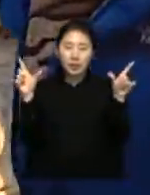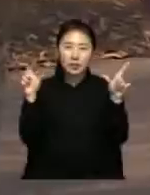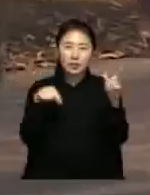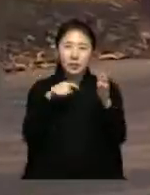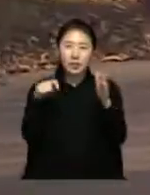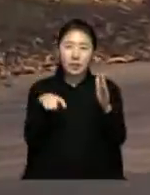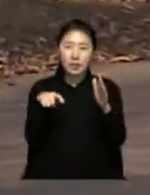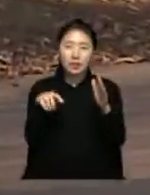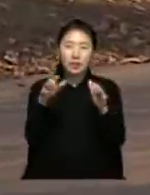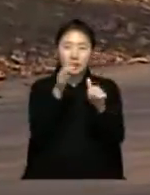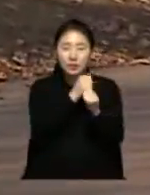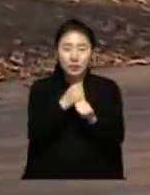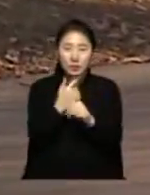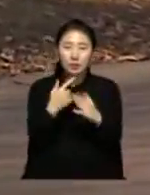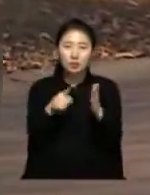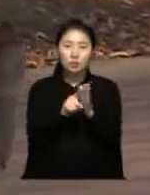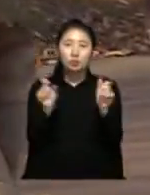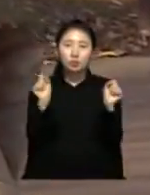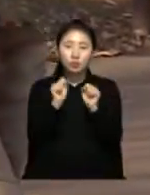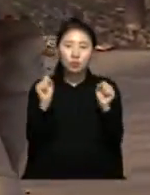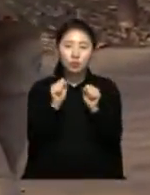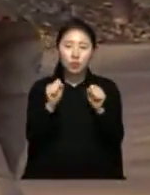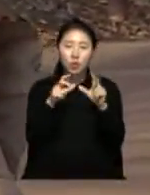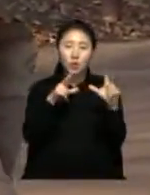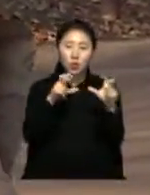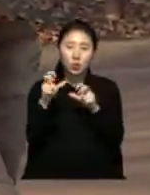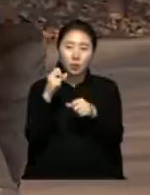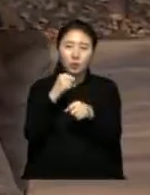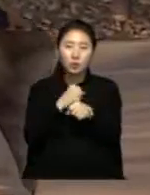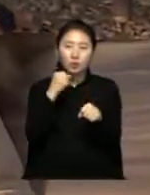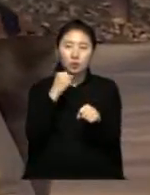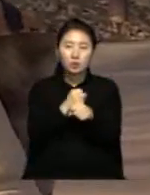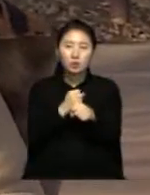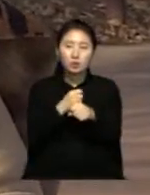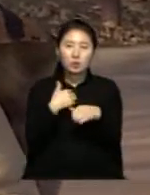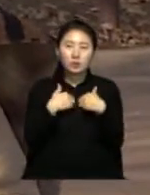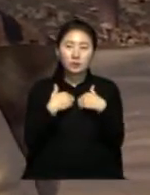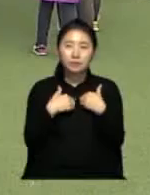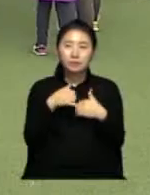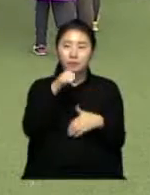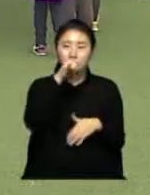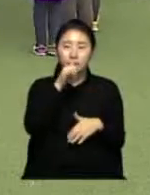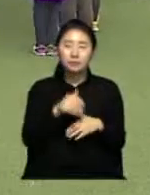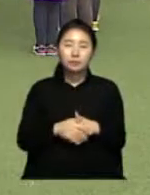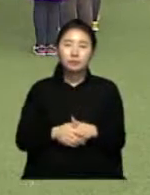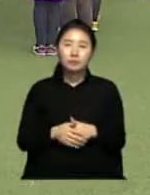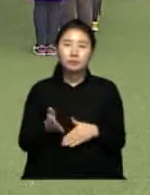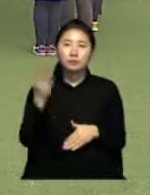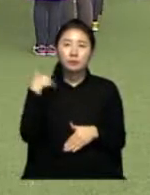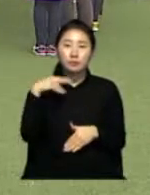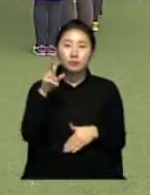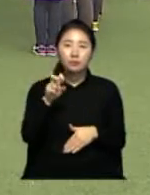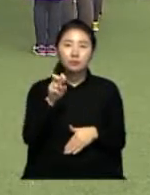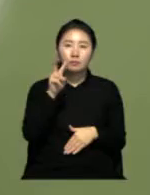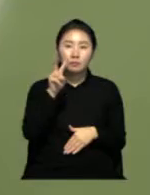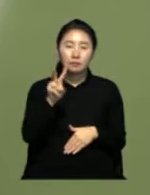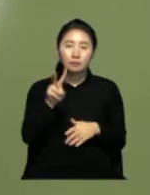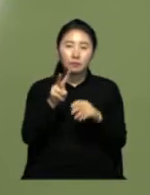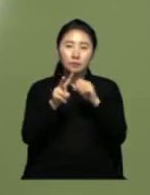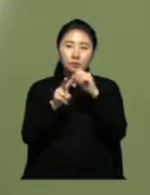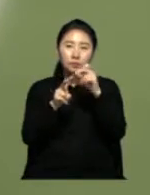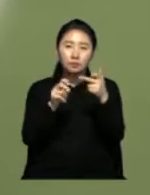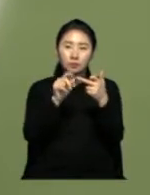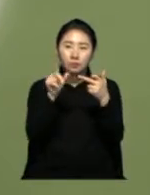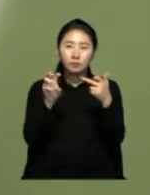나섭니다. 추웠지만 밖에 나와서 공돌 만들고 해서 재밌었어요. 지난 12월 30일부터